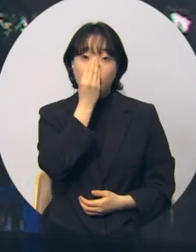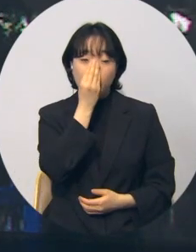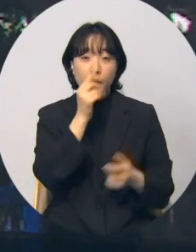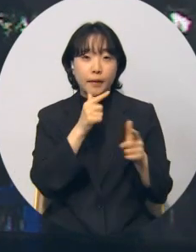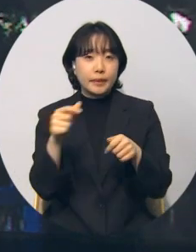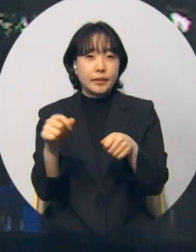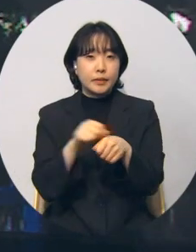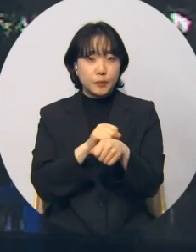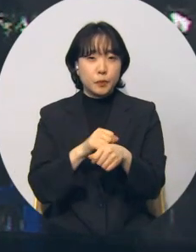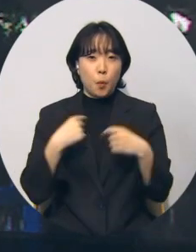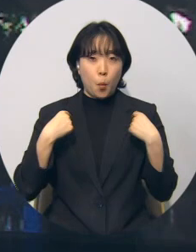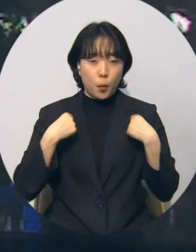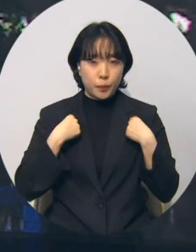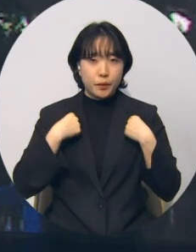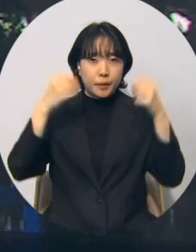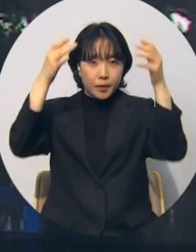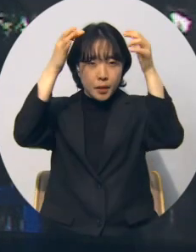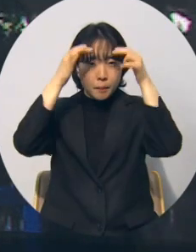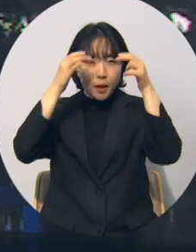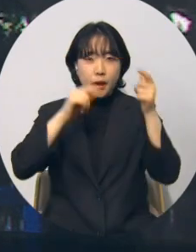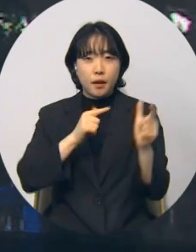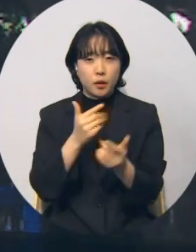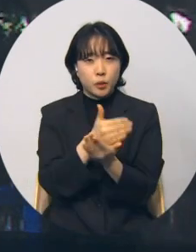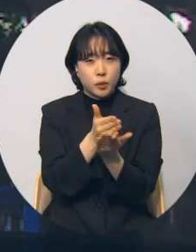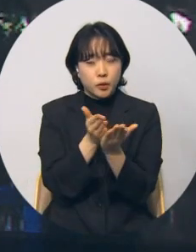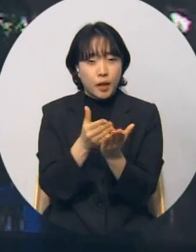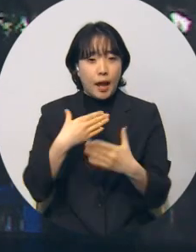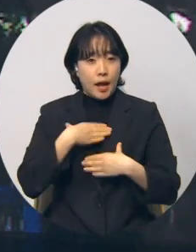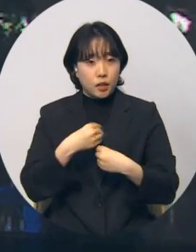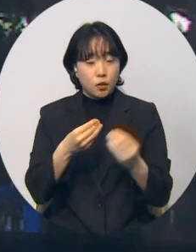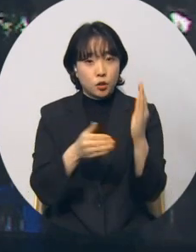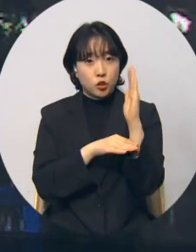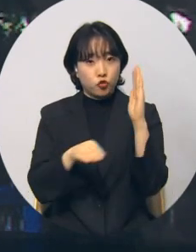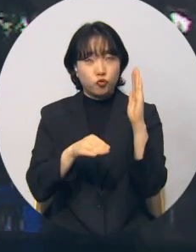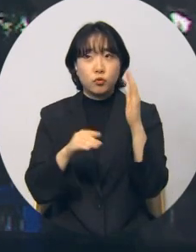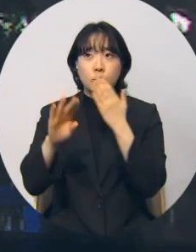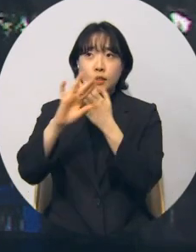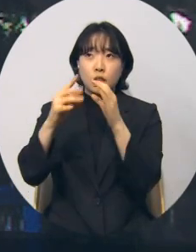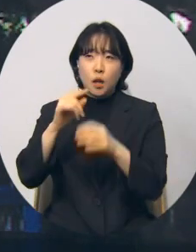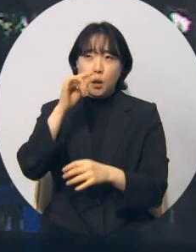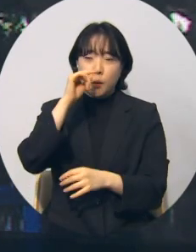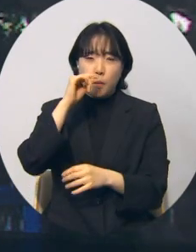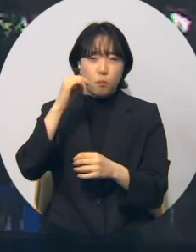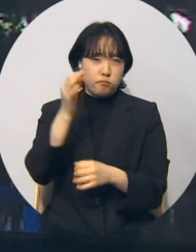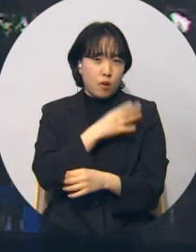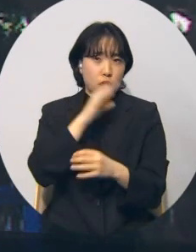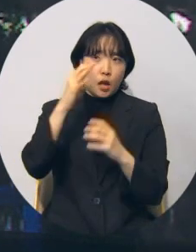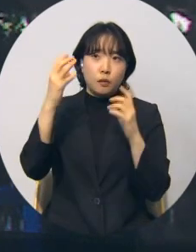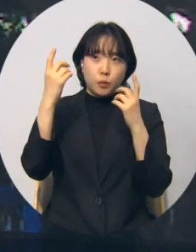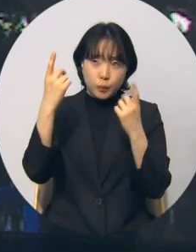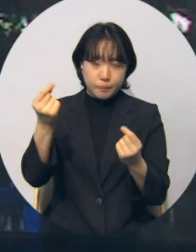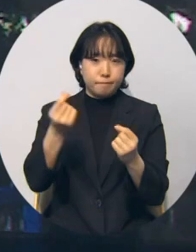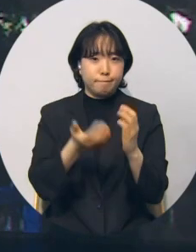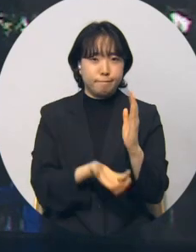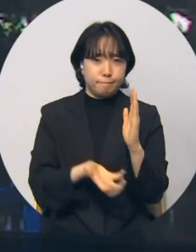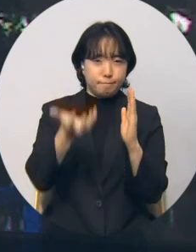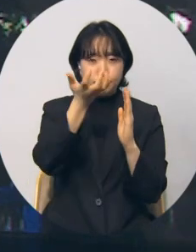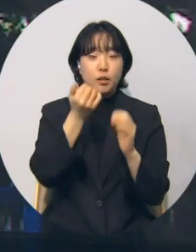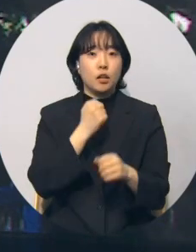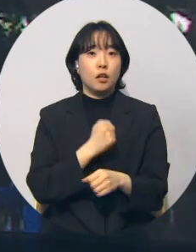특수 방화복 헬멧 등 여섯 종의 안전 기준을 선진국 우수 장비 수준으로 높이기로